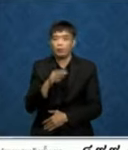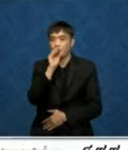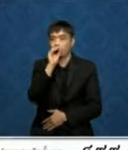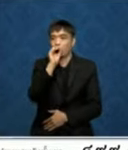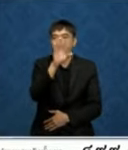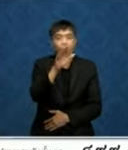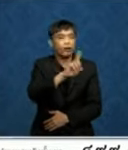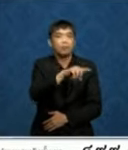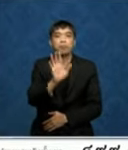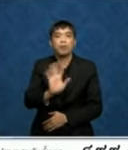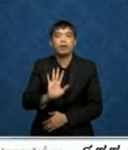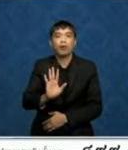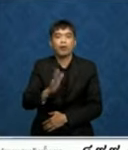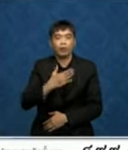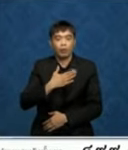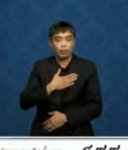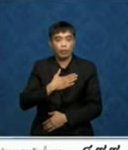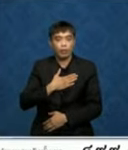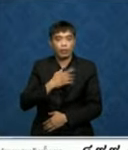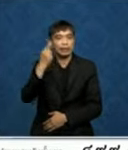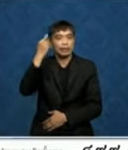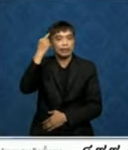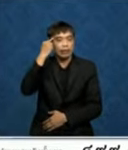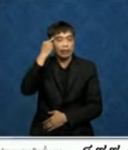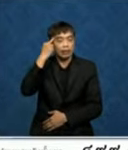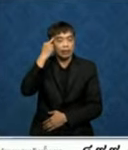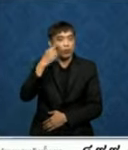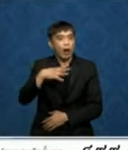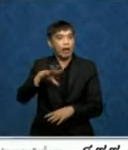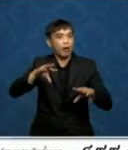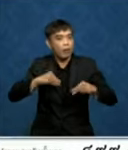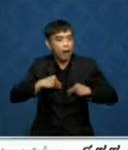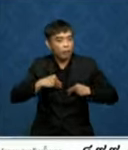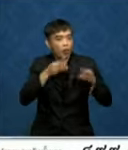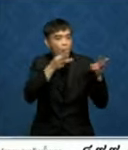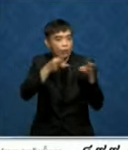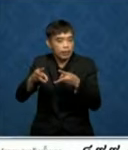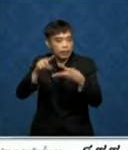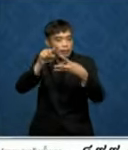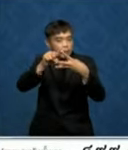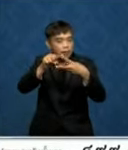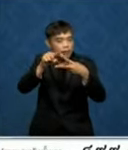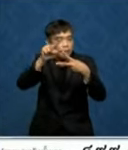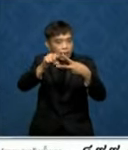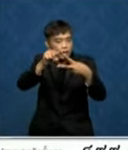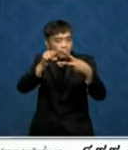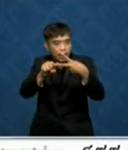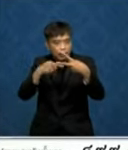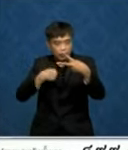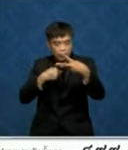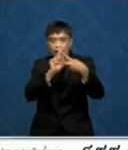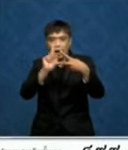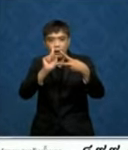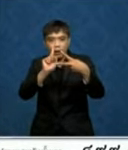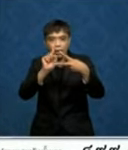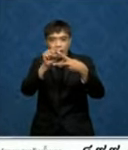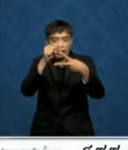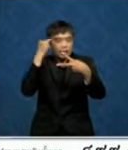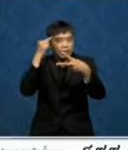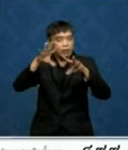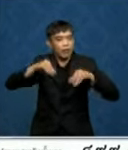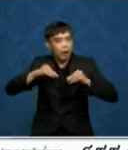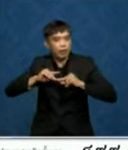าผมเห็นด้วยกับแนวทางไหนเรื่องการเงินการคลังและวิกฤตการเงินการคลัง